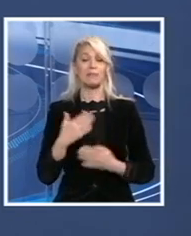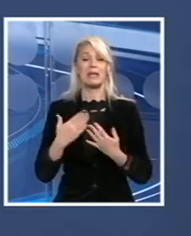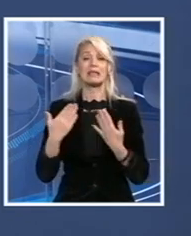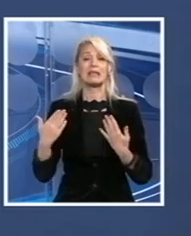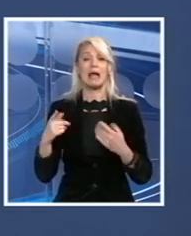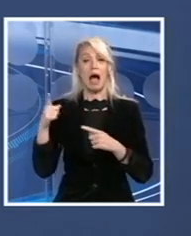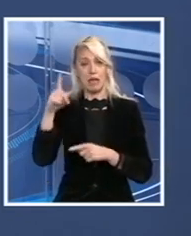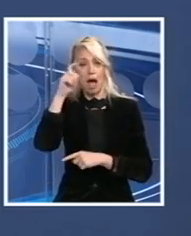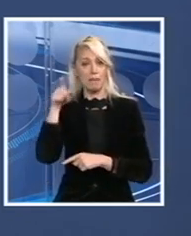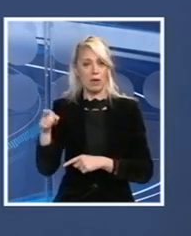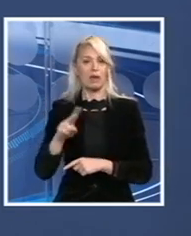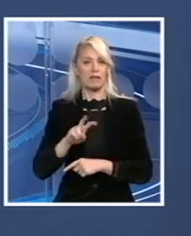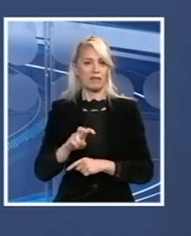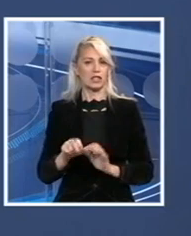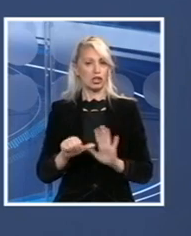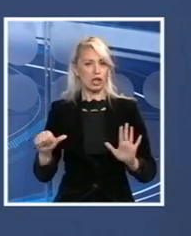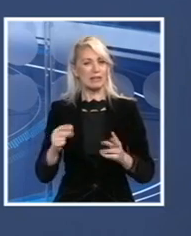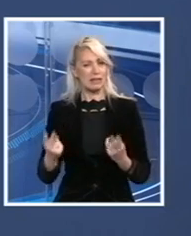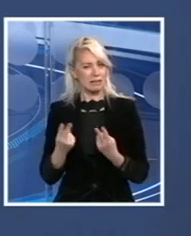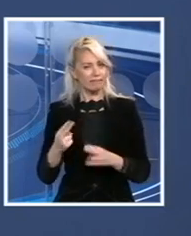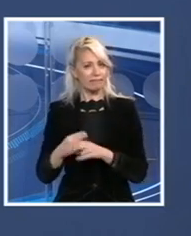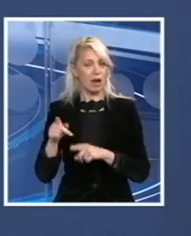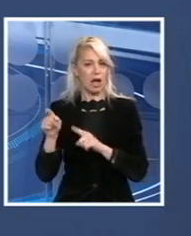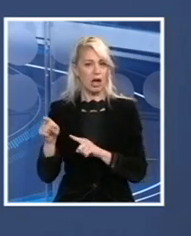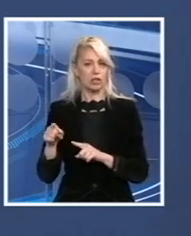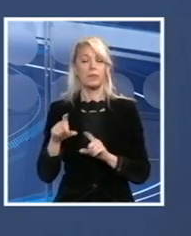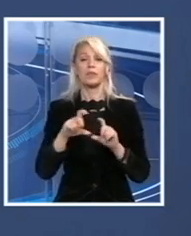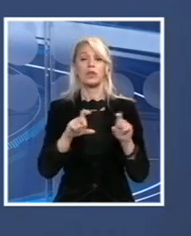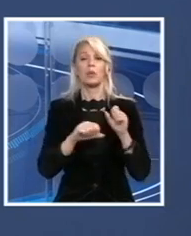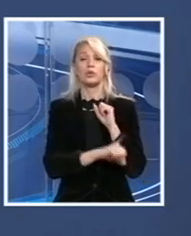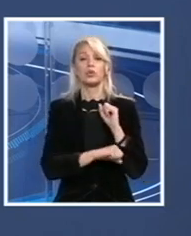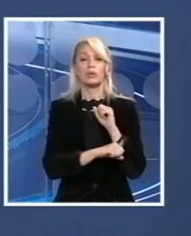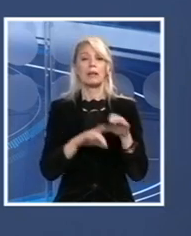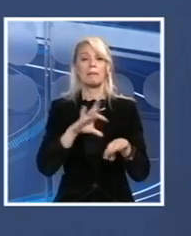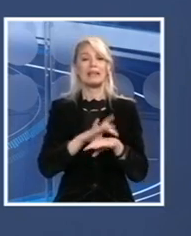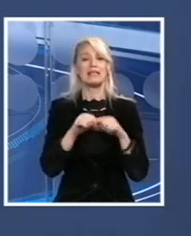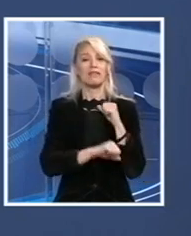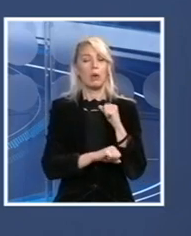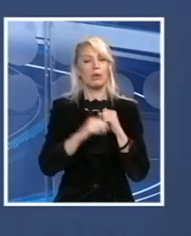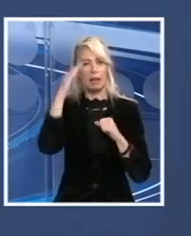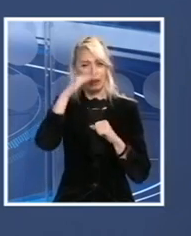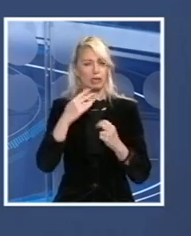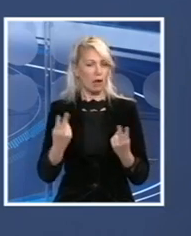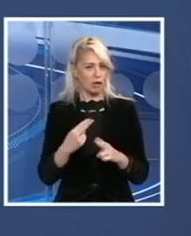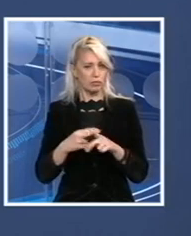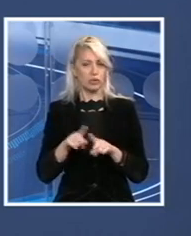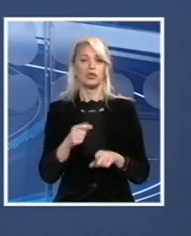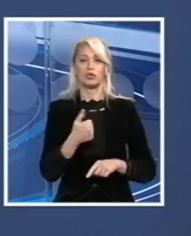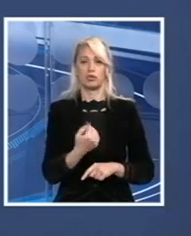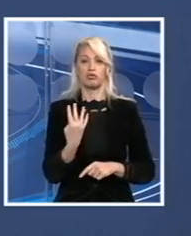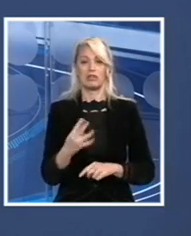sajam, 216 pacijenata, Dom studenata Medicinskog fakulteta Niš,